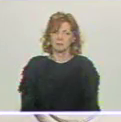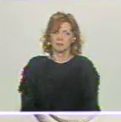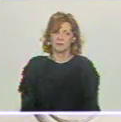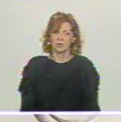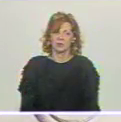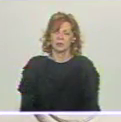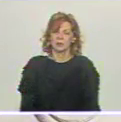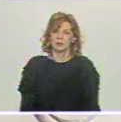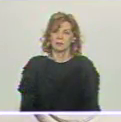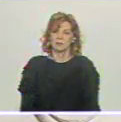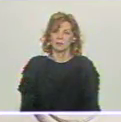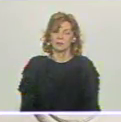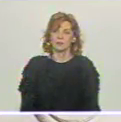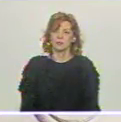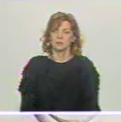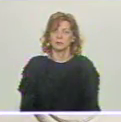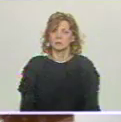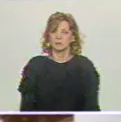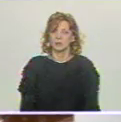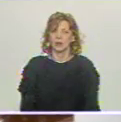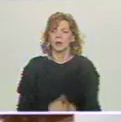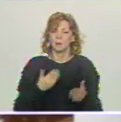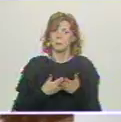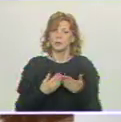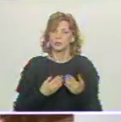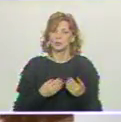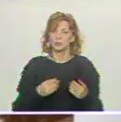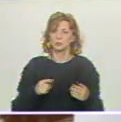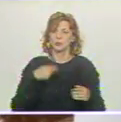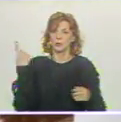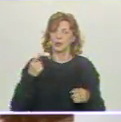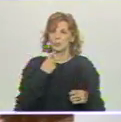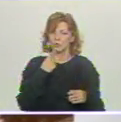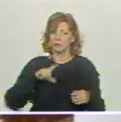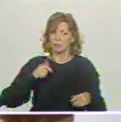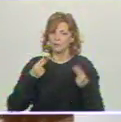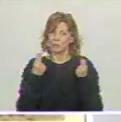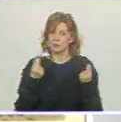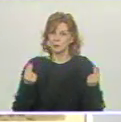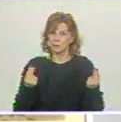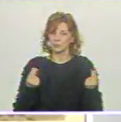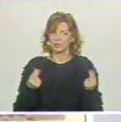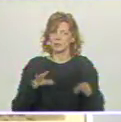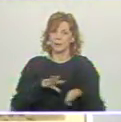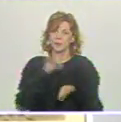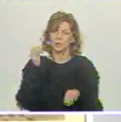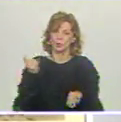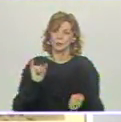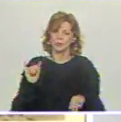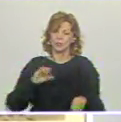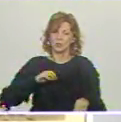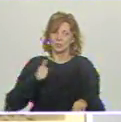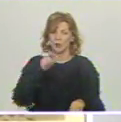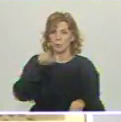al aviaticii la început de secolul 20. Am reușit să identificăm persoanele din fotografie și ce este